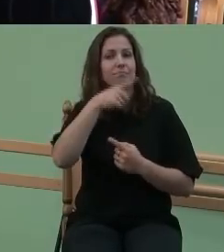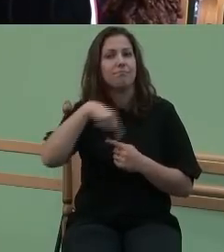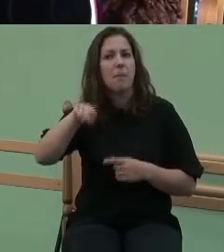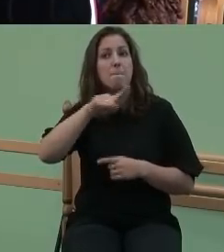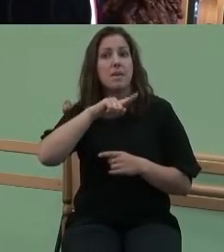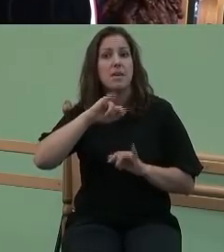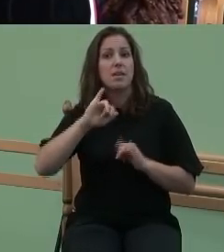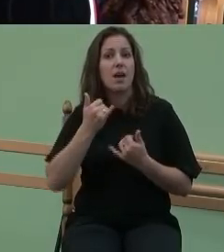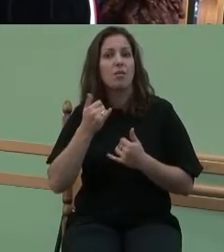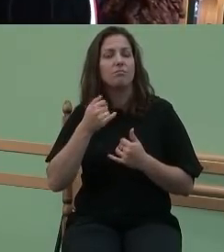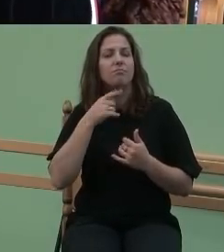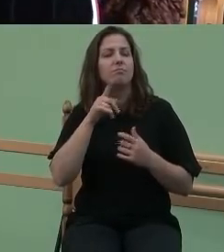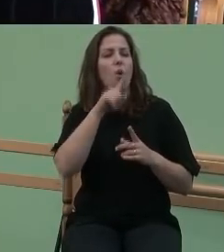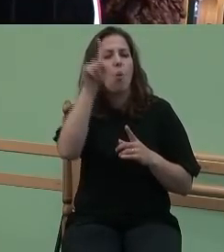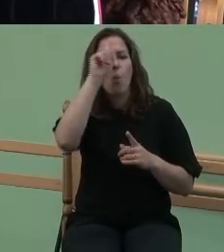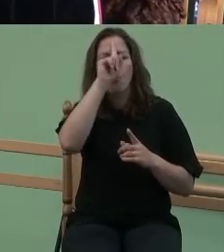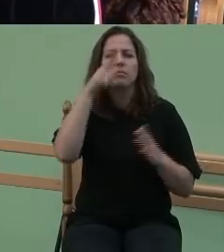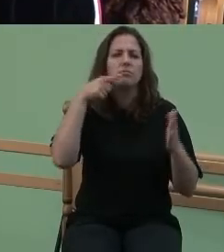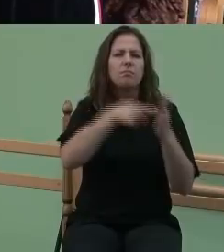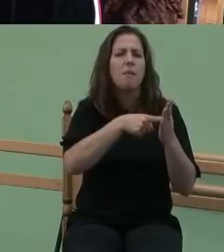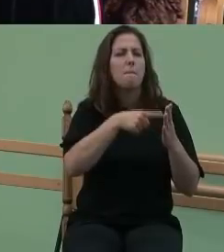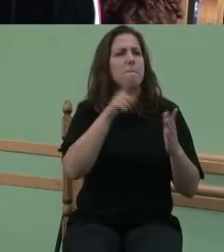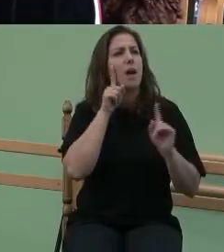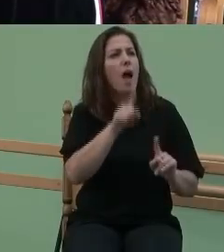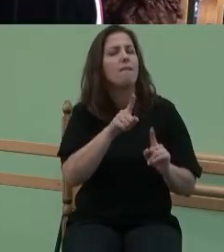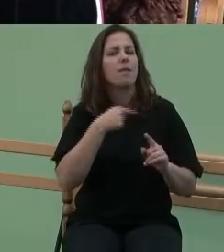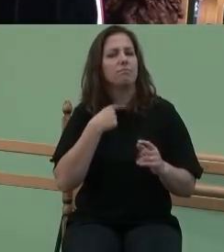jako ludzie dążący do prawdy walczyć.